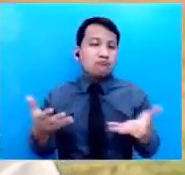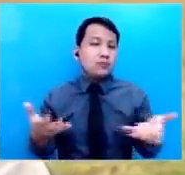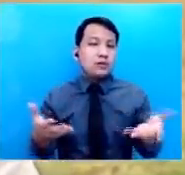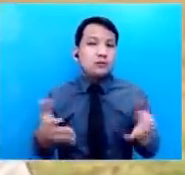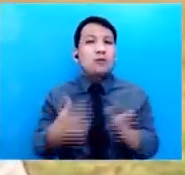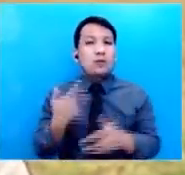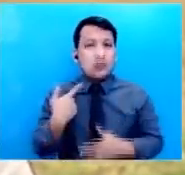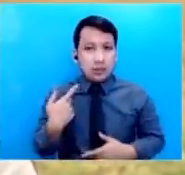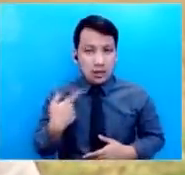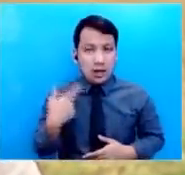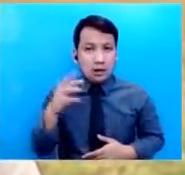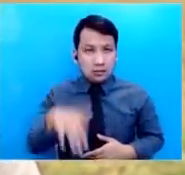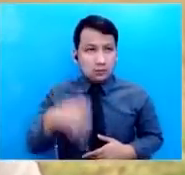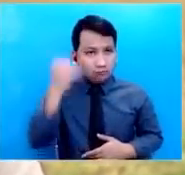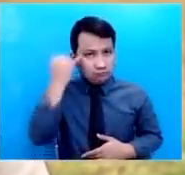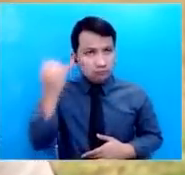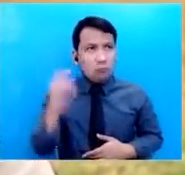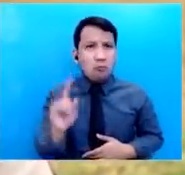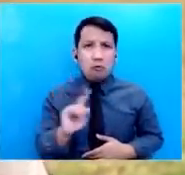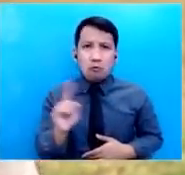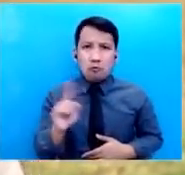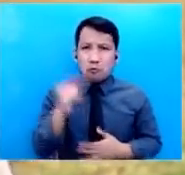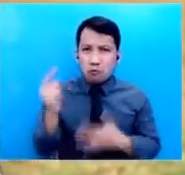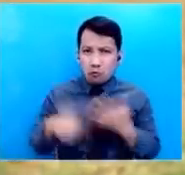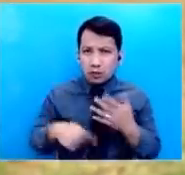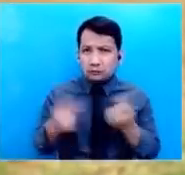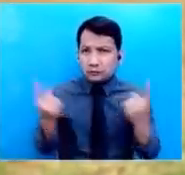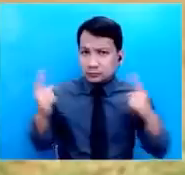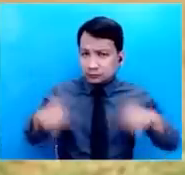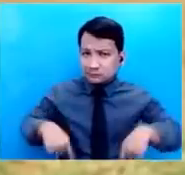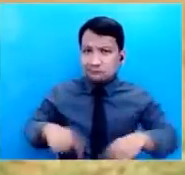magkaroon po kami ng idea kung ano pong bang nangyari,